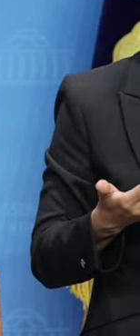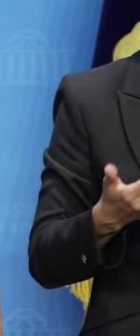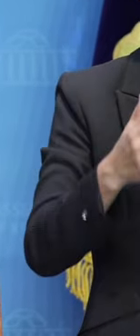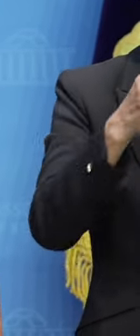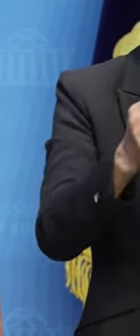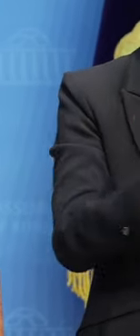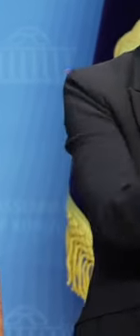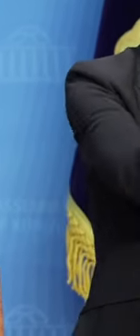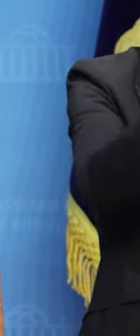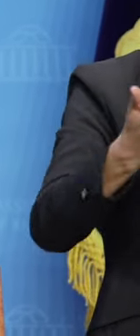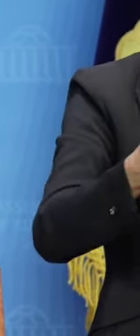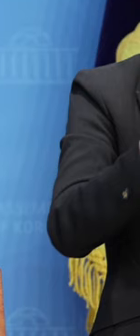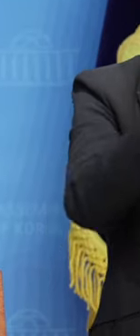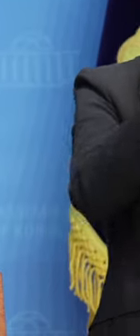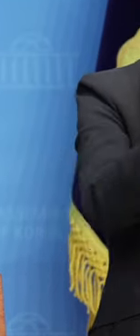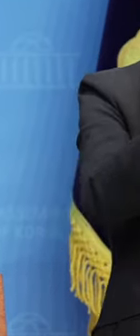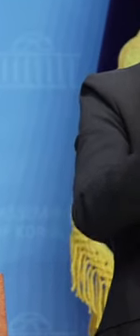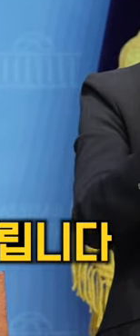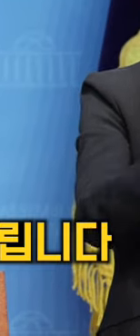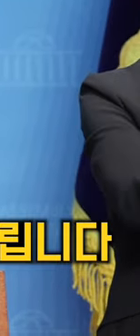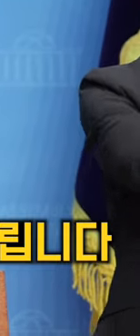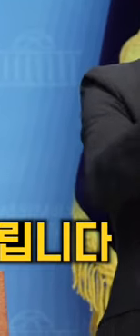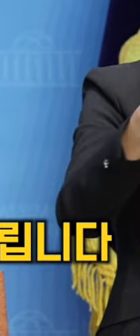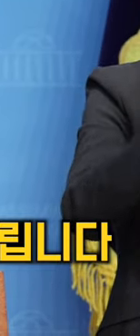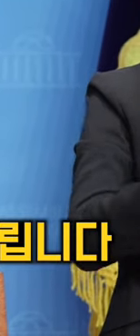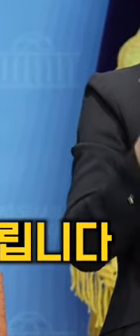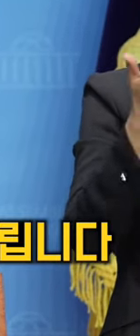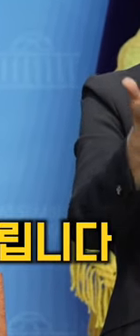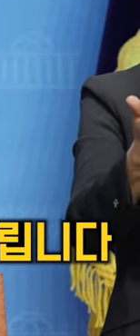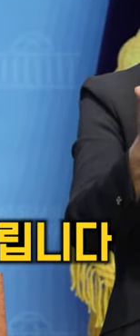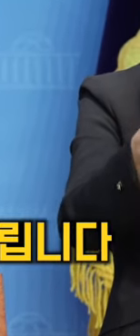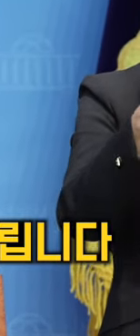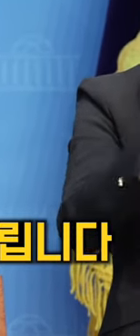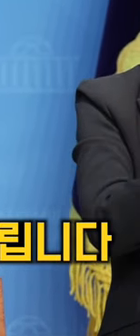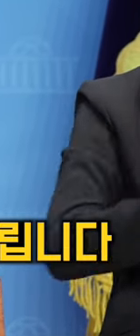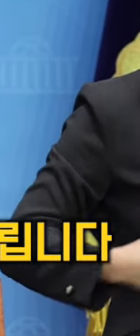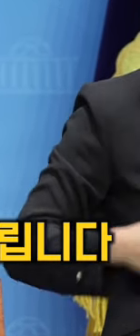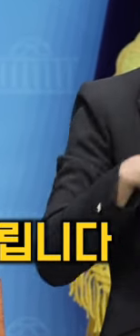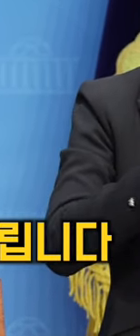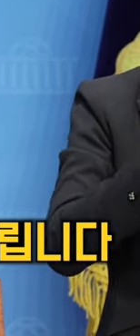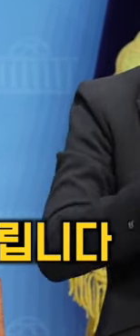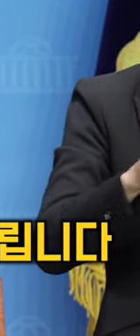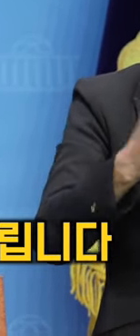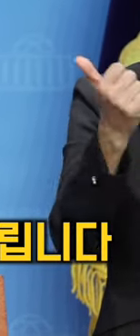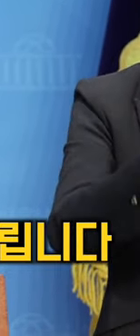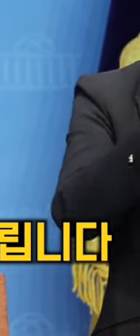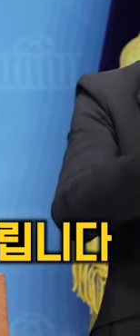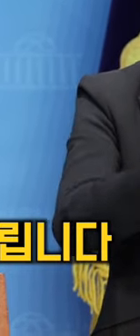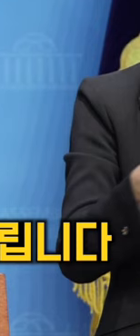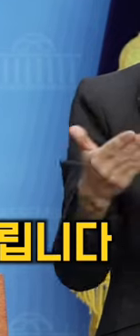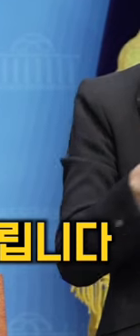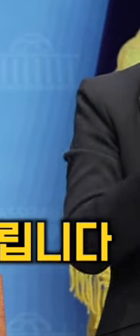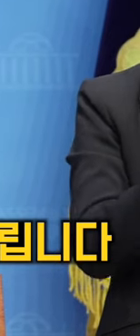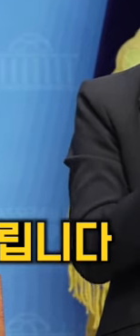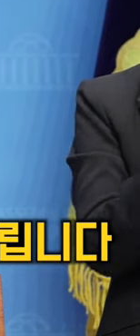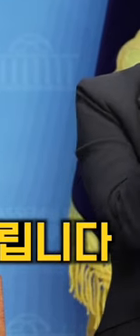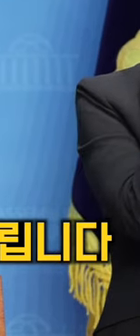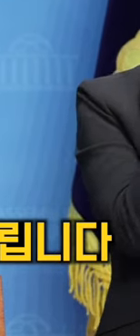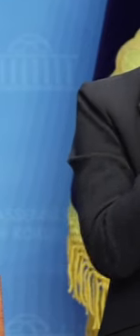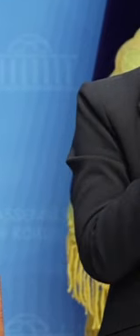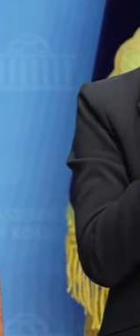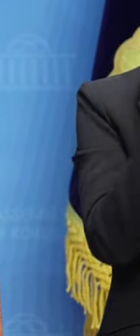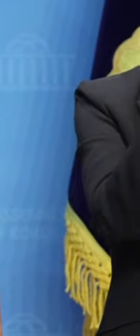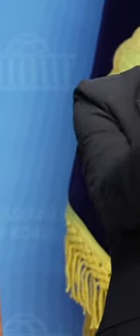주민들께 깊이 감사드리며 지역구 국회의원으로서 일하는 내내 행복했다는 말씀을